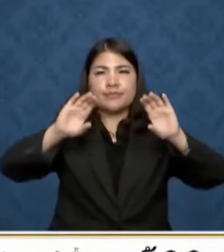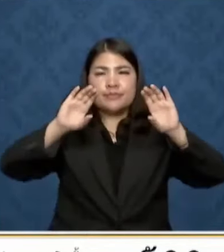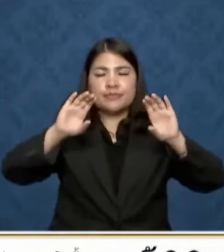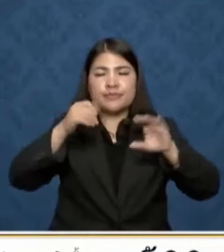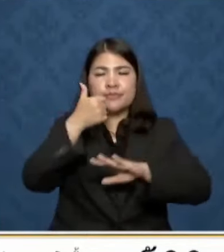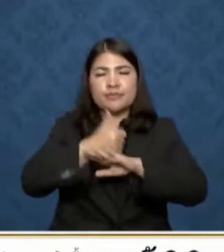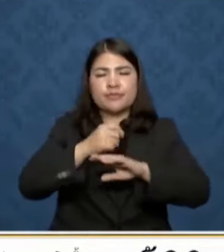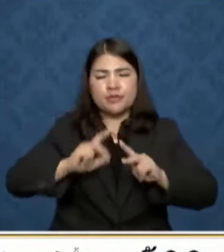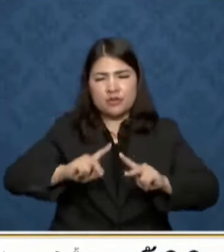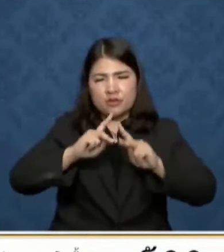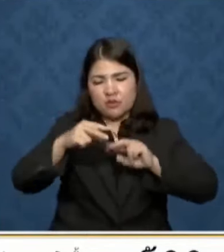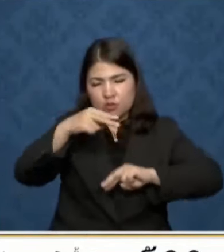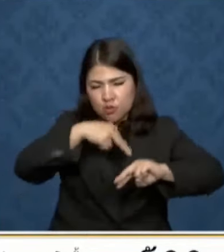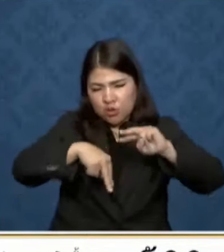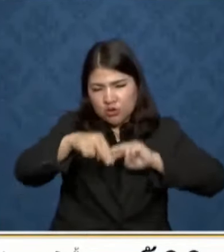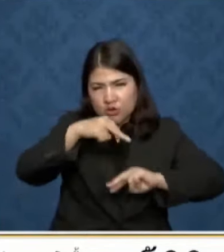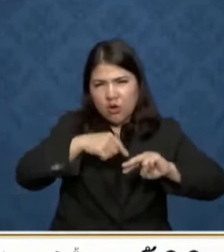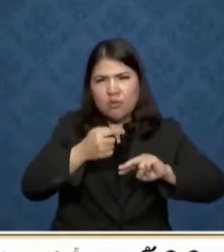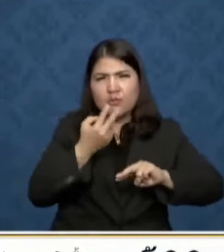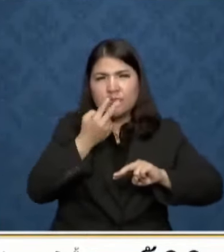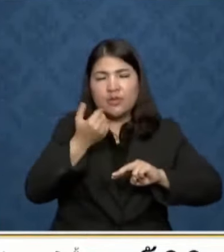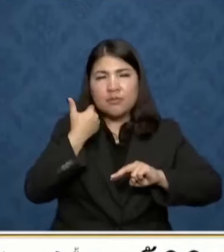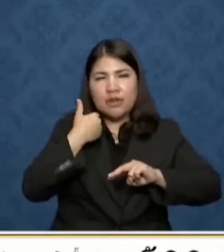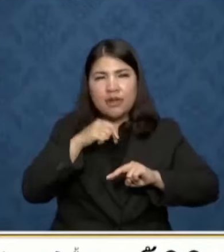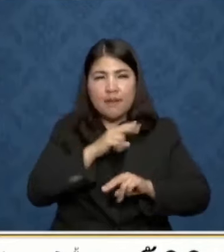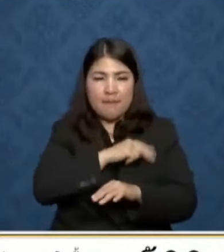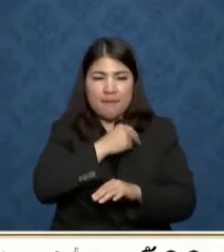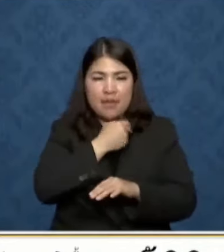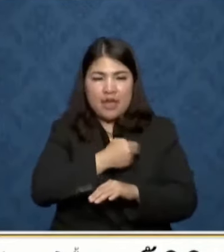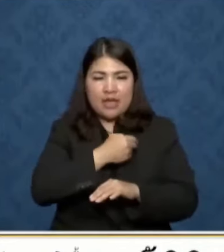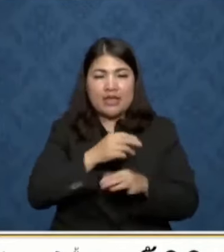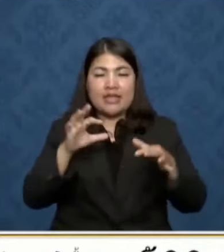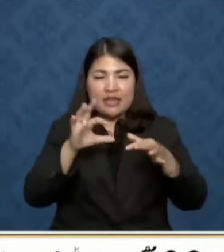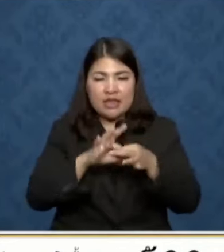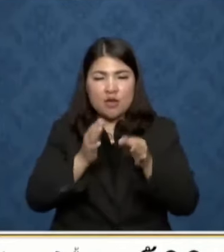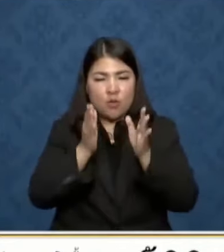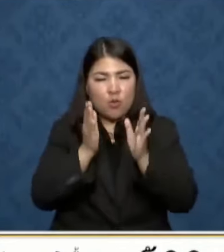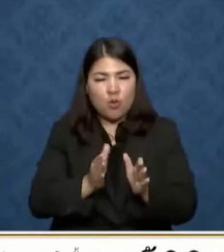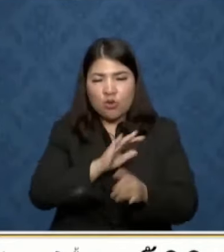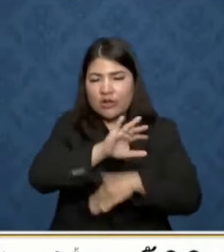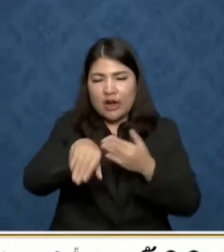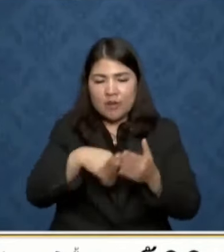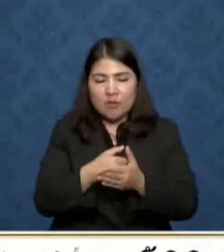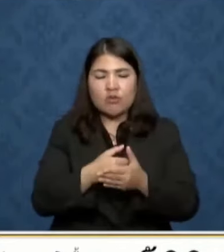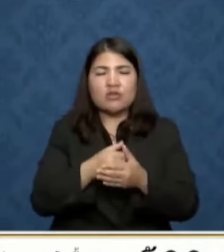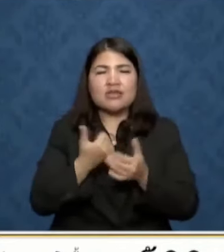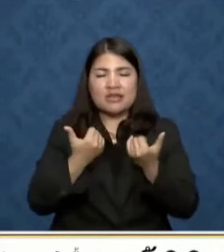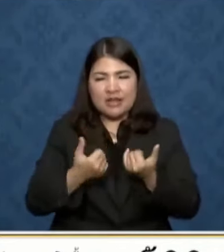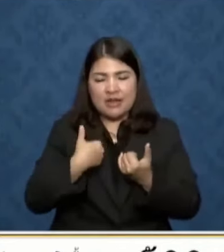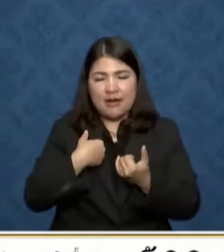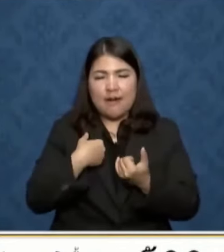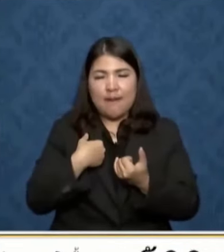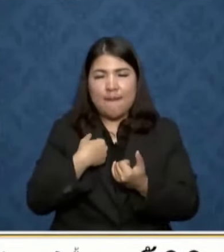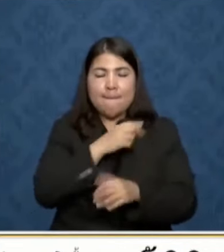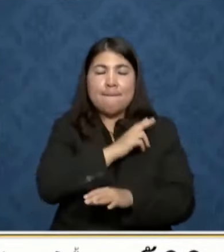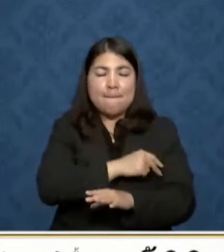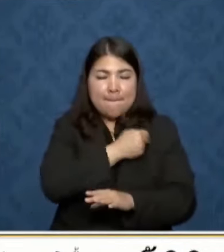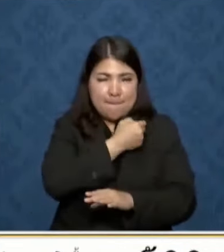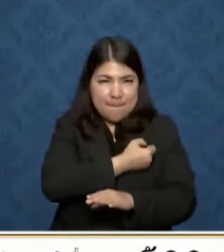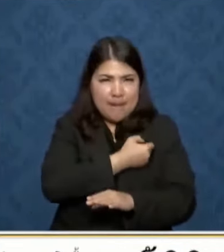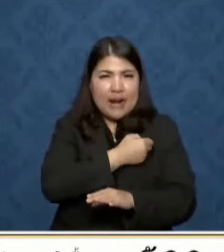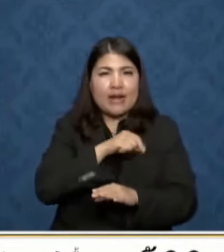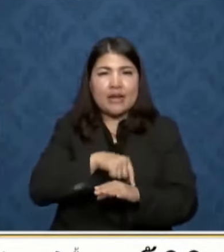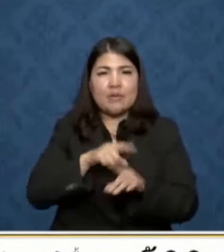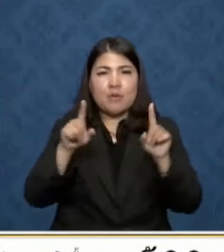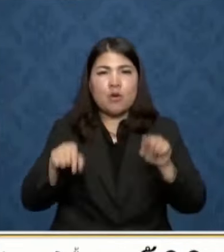ท่านได้ตัตสบหอตคณะกมการตรวสอบ spotted ที่มีส่วเกียวข้องทุกคนได้ปบหชชิกราากรฐานตามมาตรฐาน